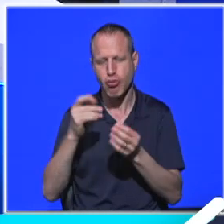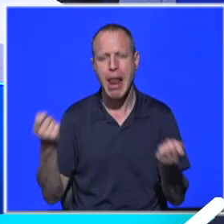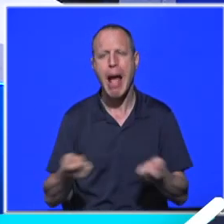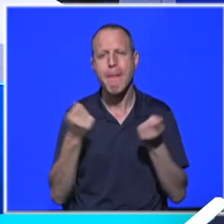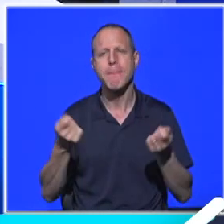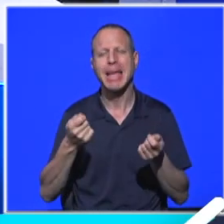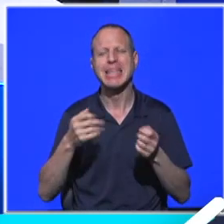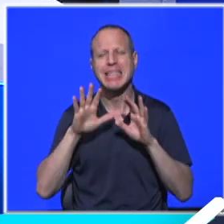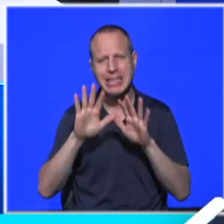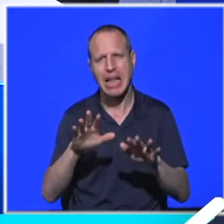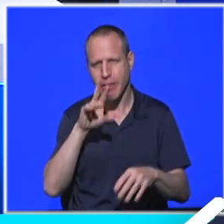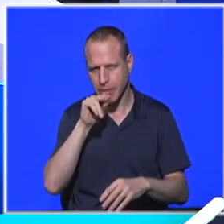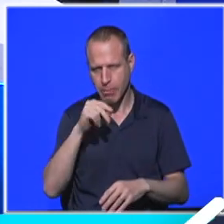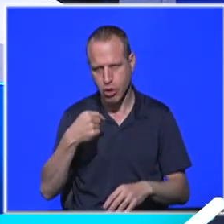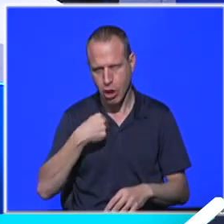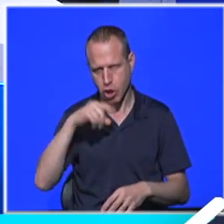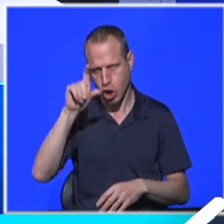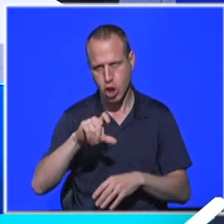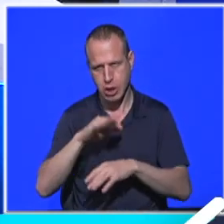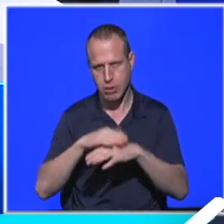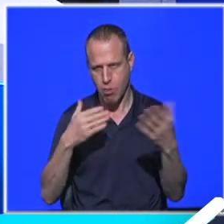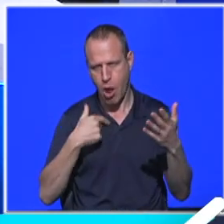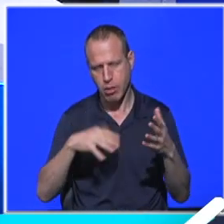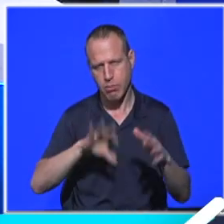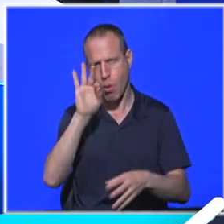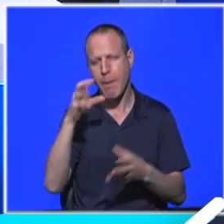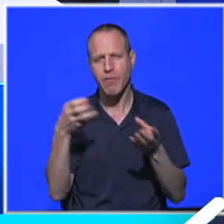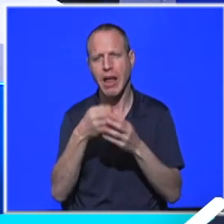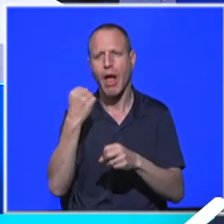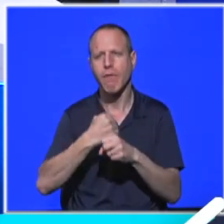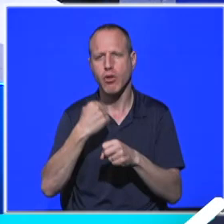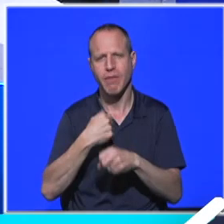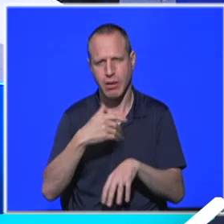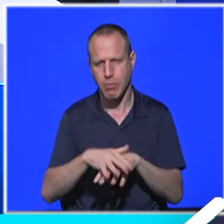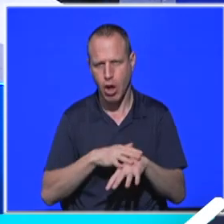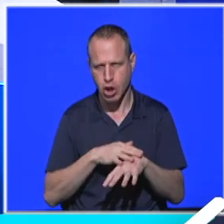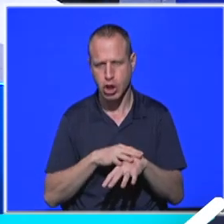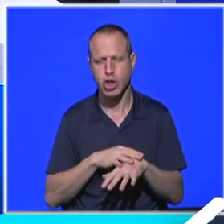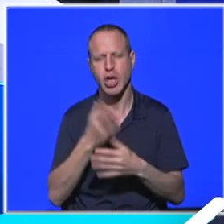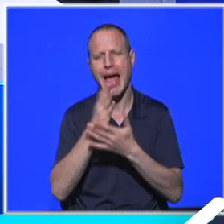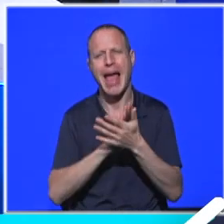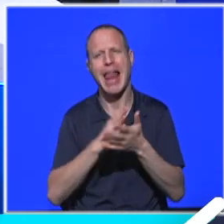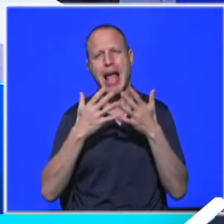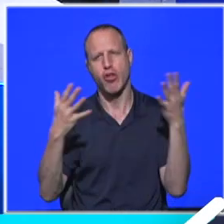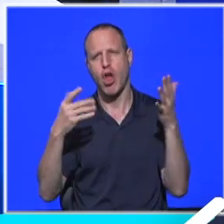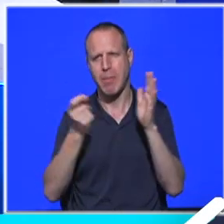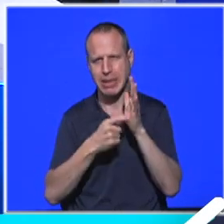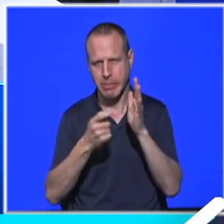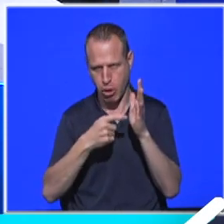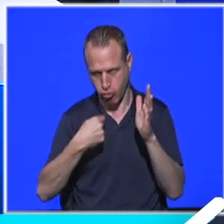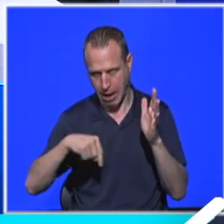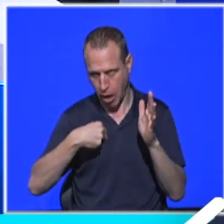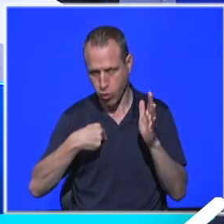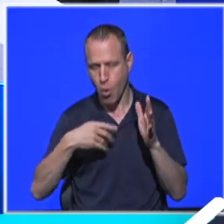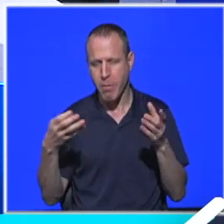שנאה, ולדבר על זה שאני איש שמאל, אני מצביע מפלגת העבודה, ואני מרגיש שחלק גדול מהסיבה שאנחנו, מפלגת